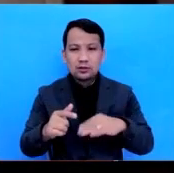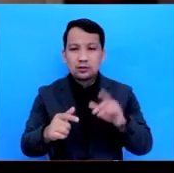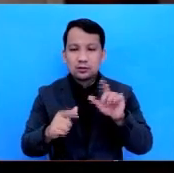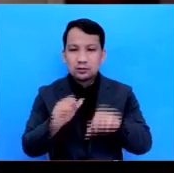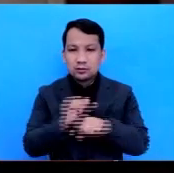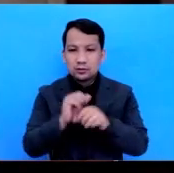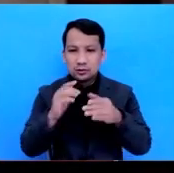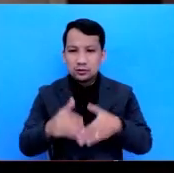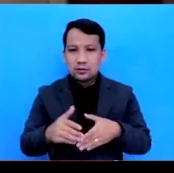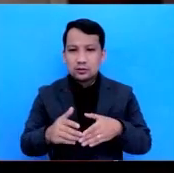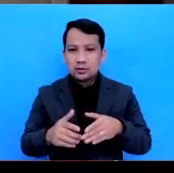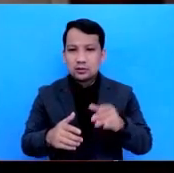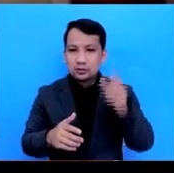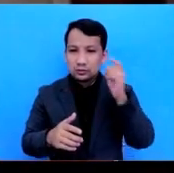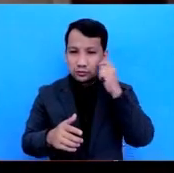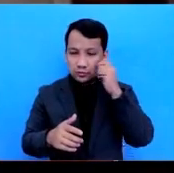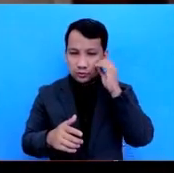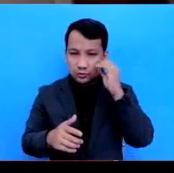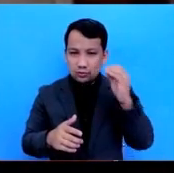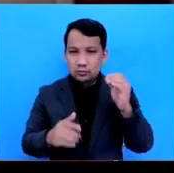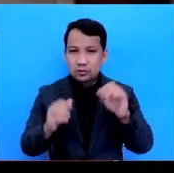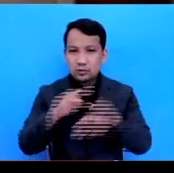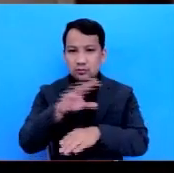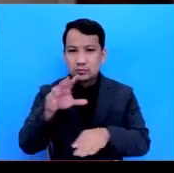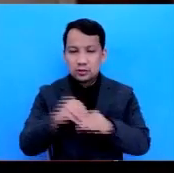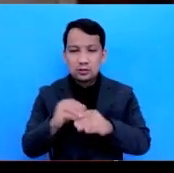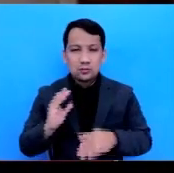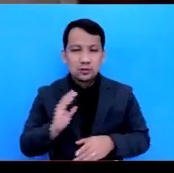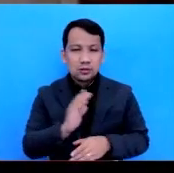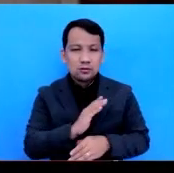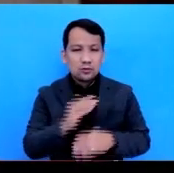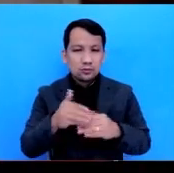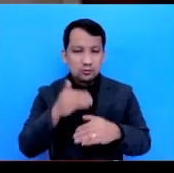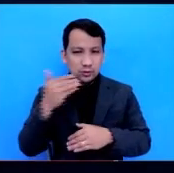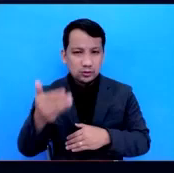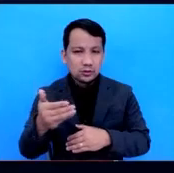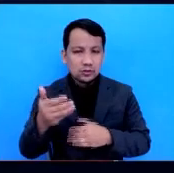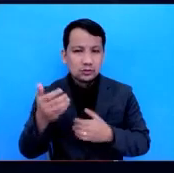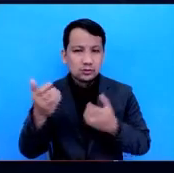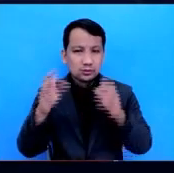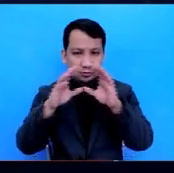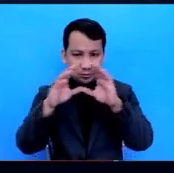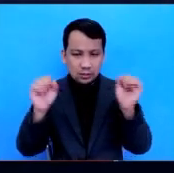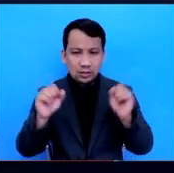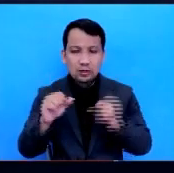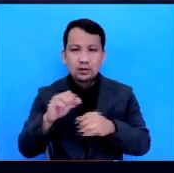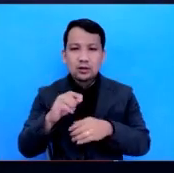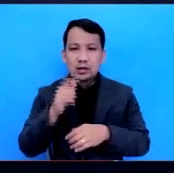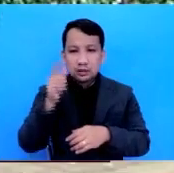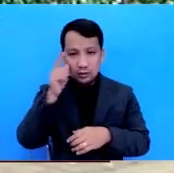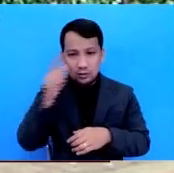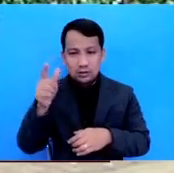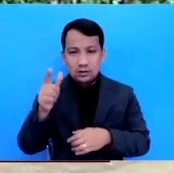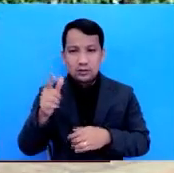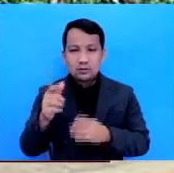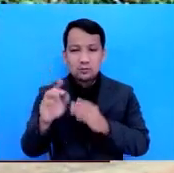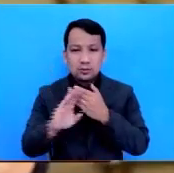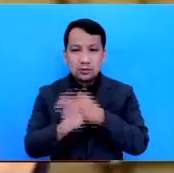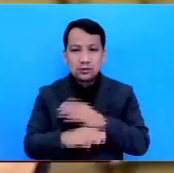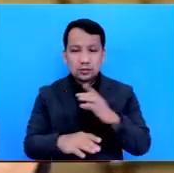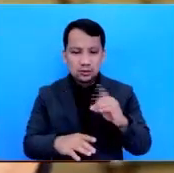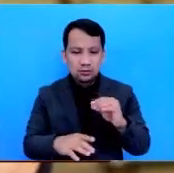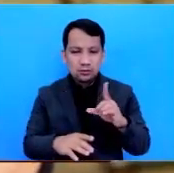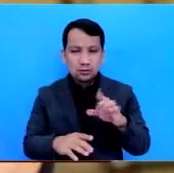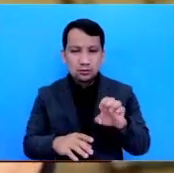Susan Tutsople para maging cabinet members ng susunod na administrasyon. Si Laguesma balak ibalik sa DOLE, habang